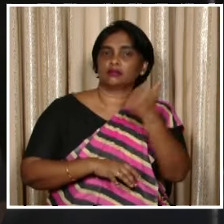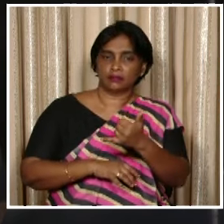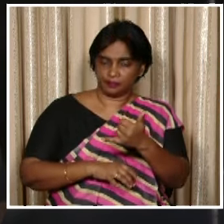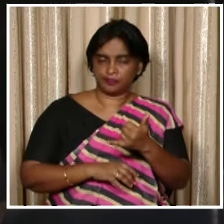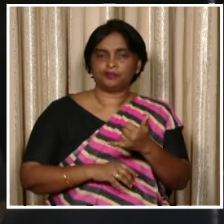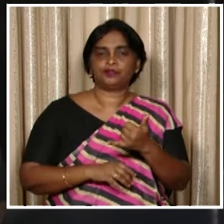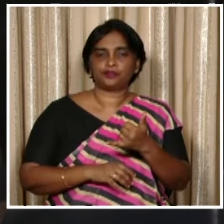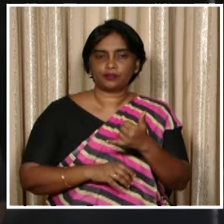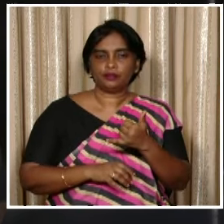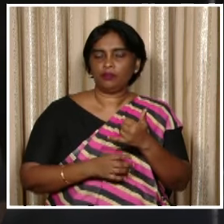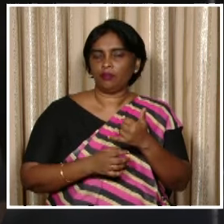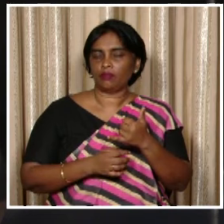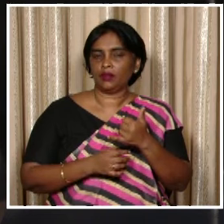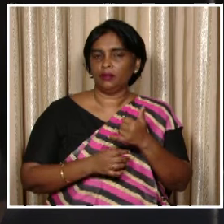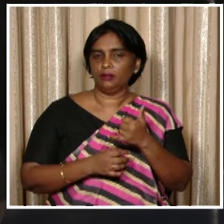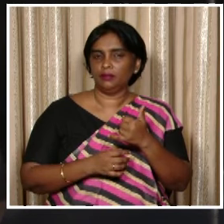තියෙනවා